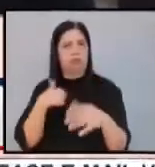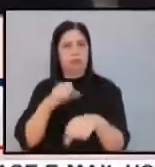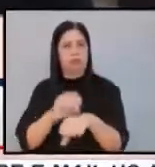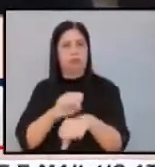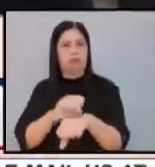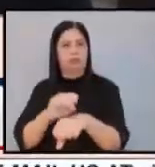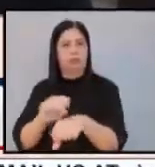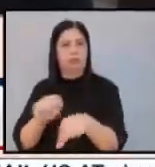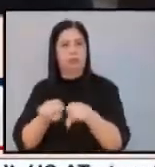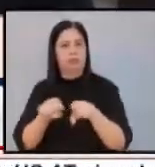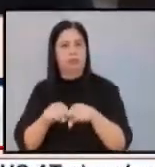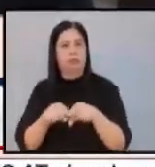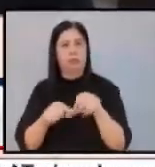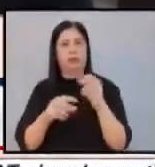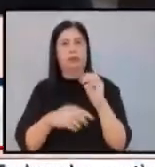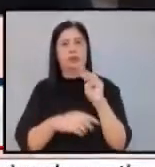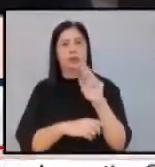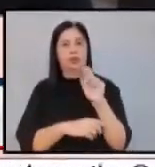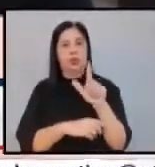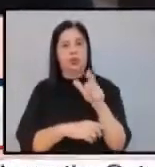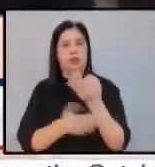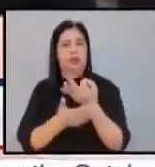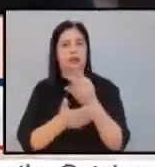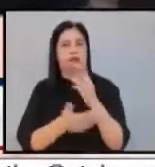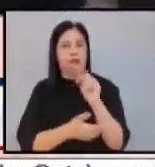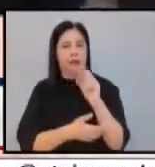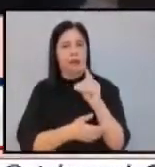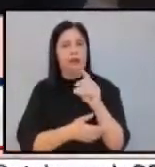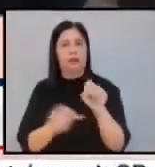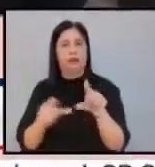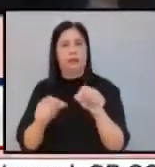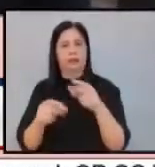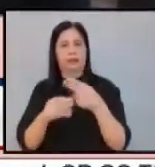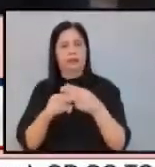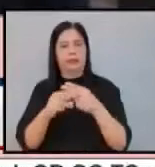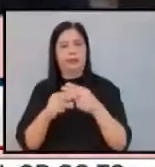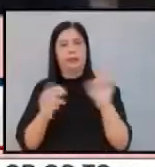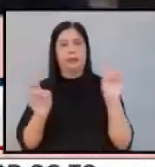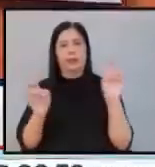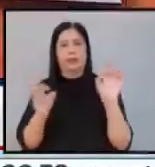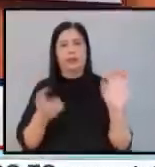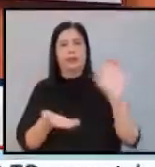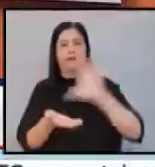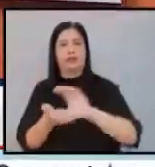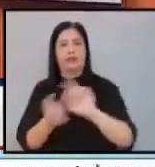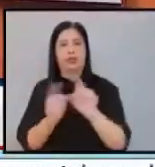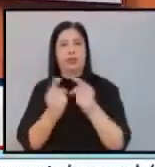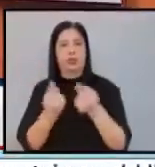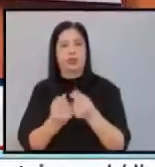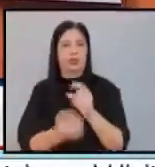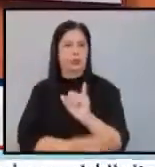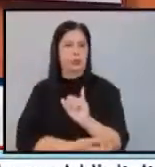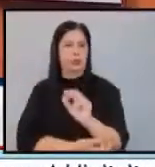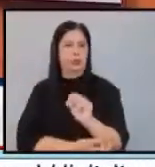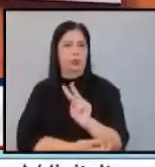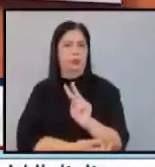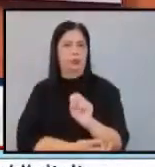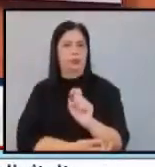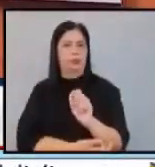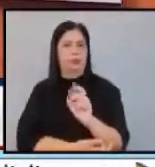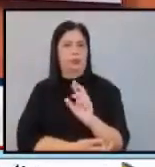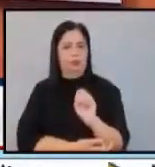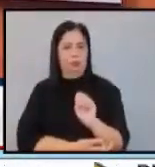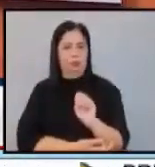mutual fund salesman sa isang company called Investors Group. So I understand that was a turning point ng iyong buhay,